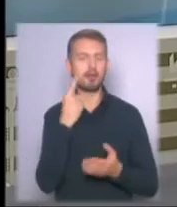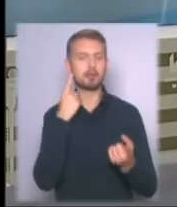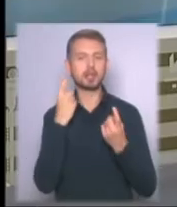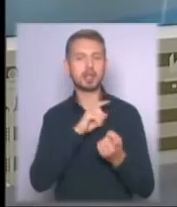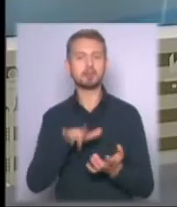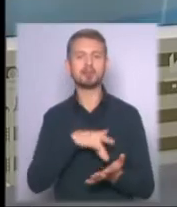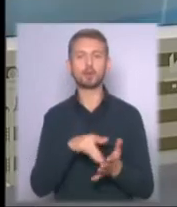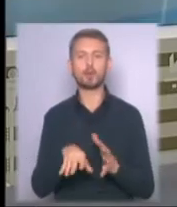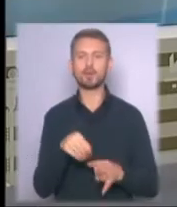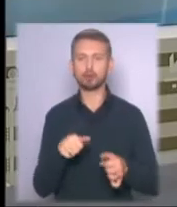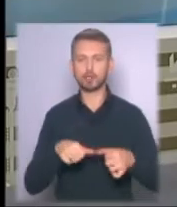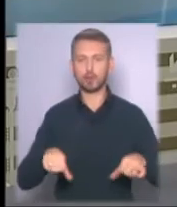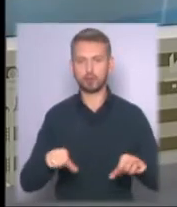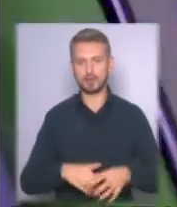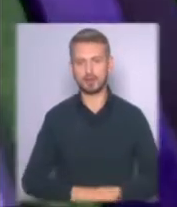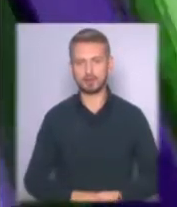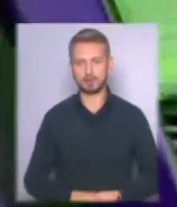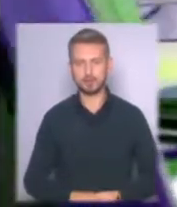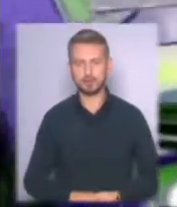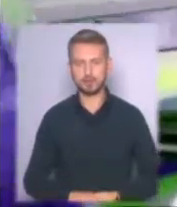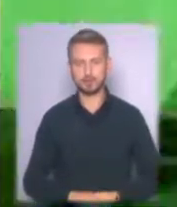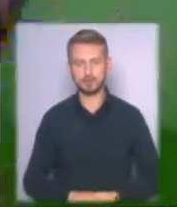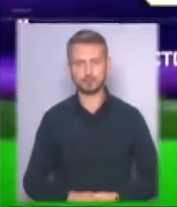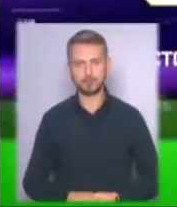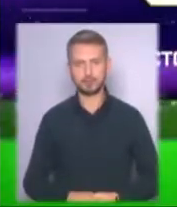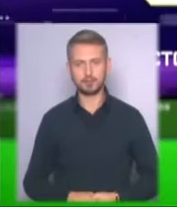міської виборчої комісії.